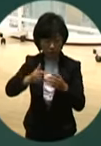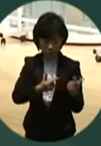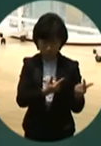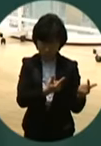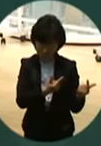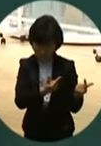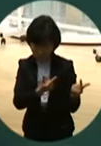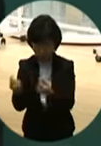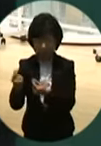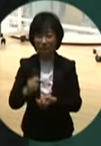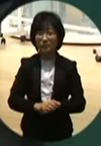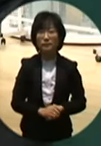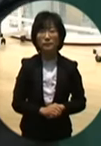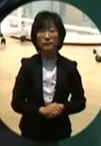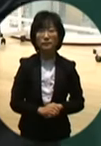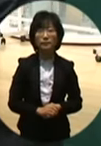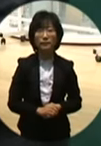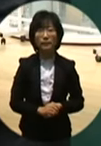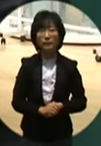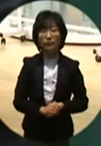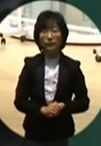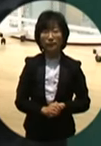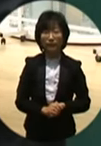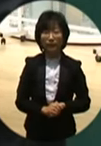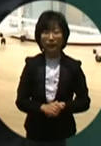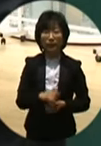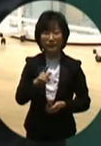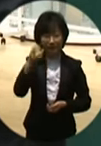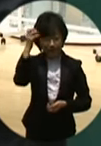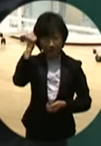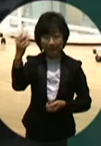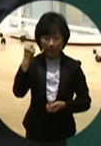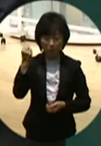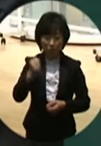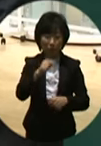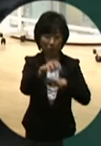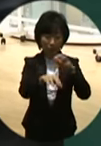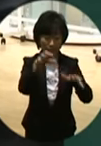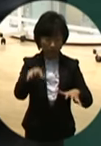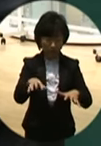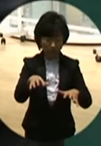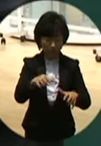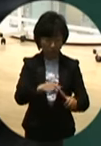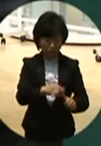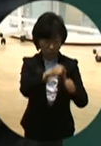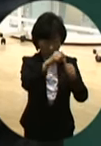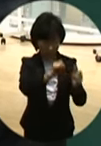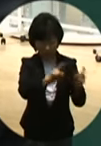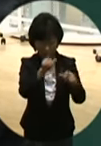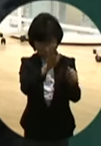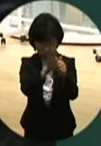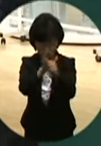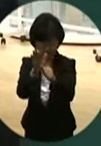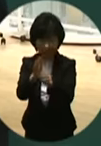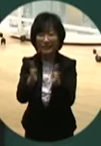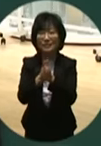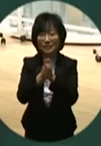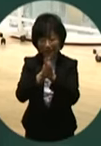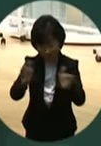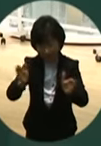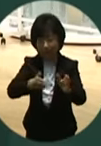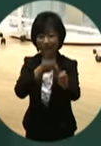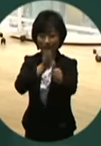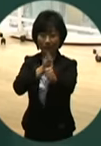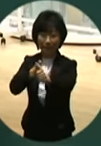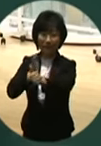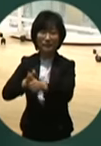America, it's the same. 여러분이 이 답을 가지고 현장 살리는 시작이 일어나게 되길 바랍니다. I hope this will be the start for you to truly save the